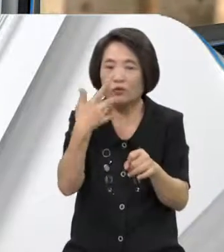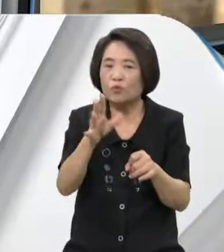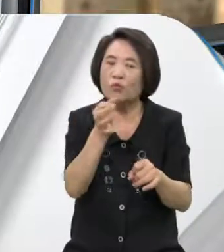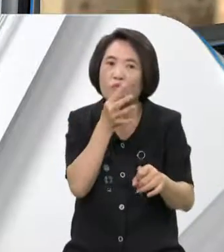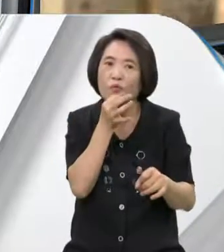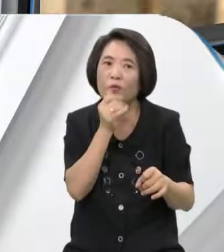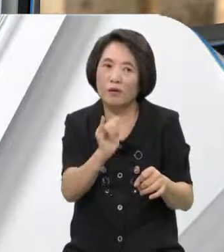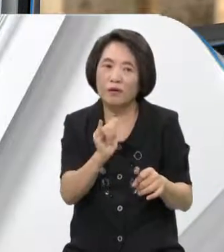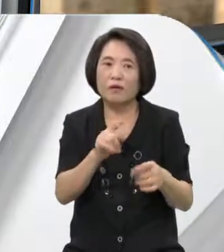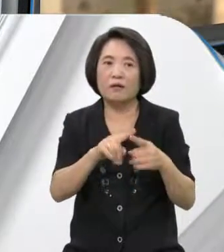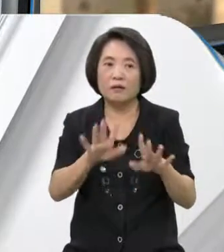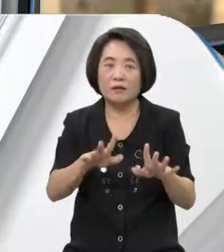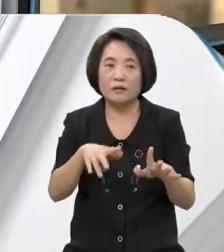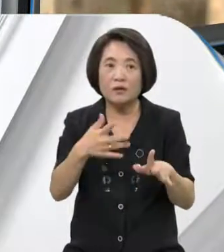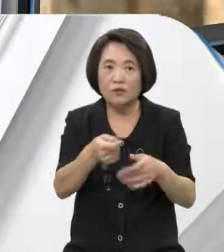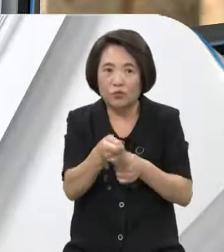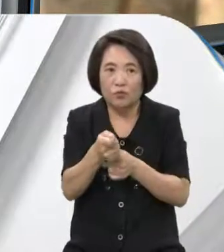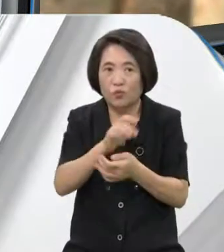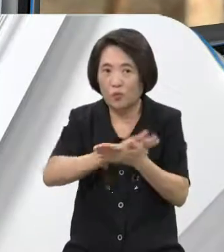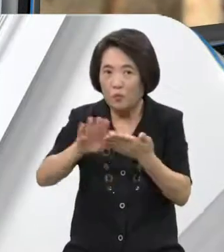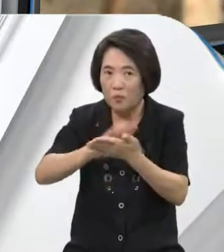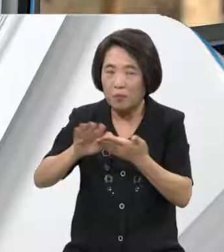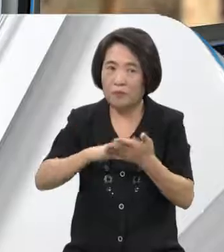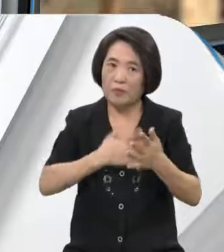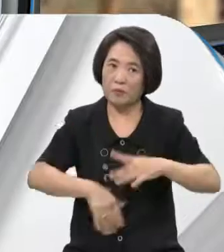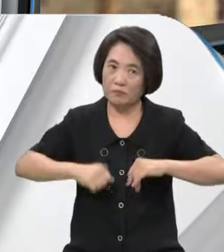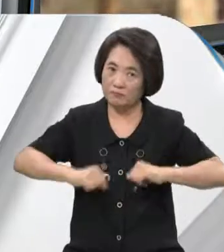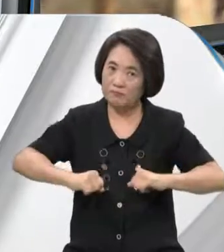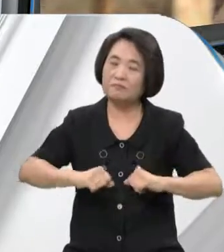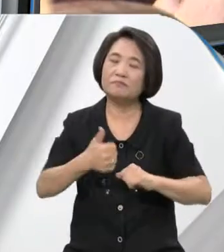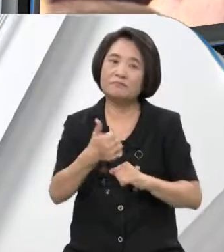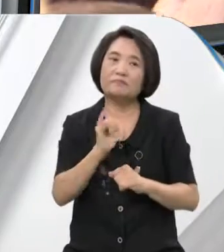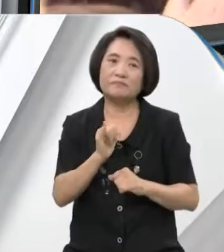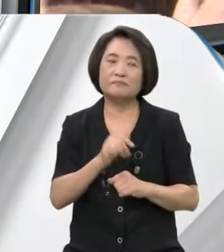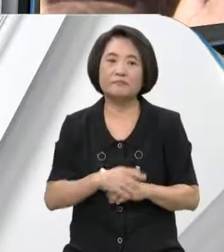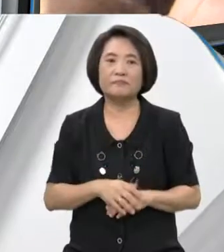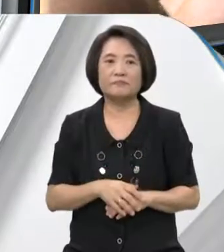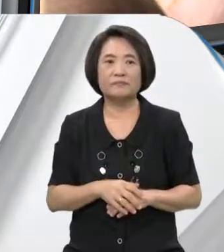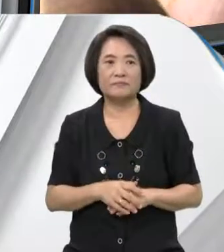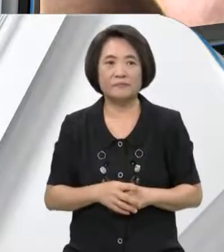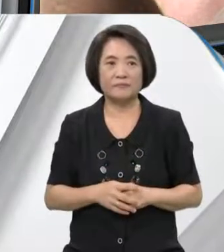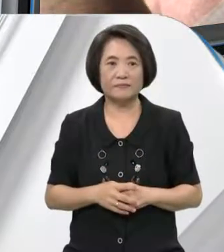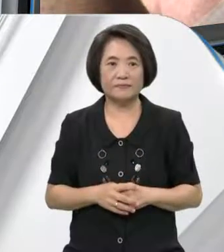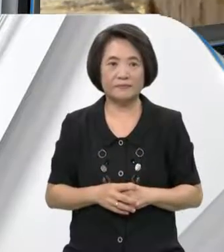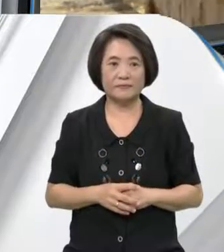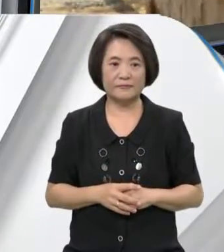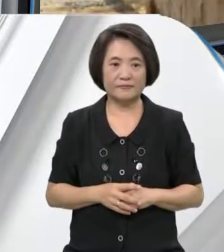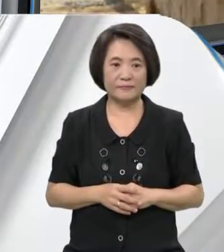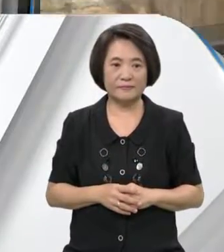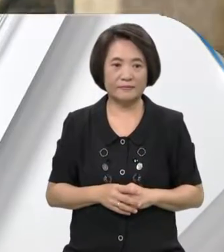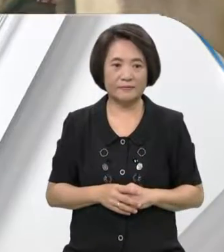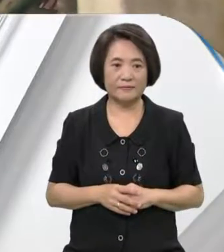玉竹丛淹死水害滥用，作为如何抗天还加安全呢？